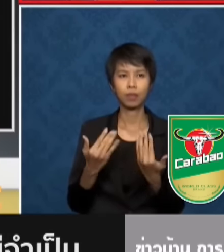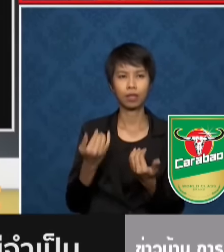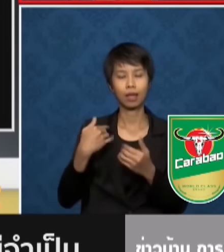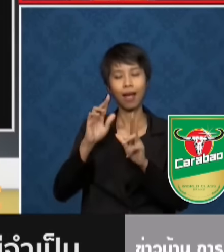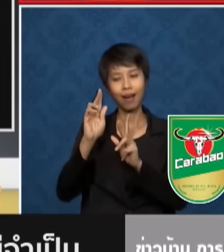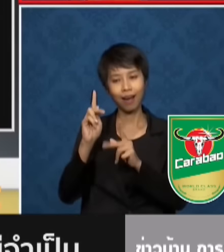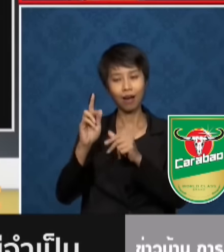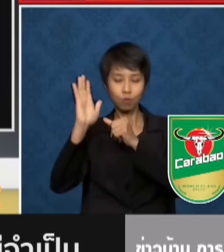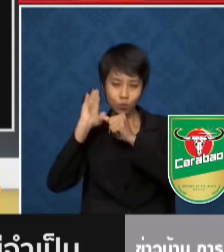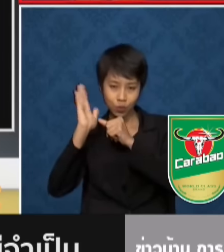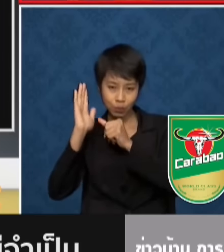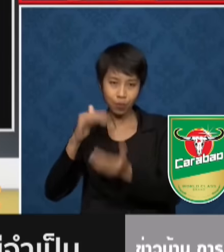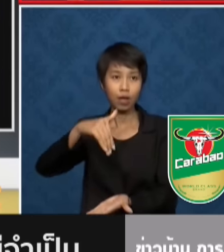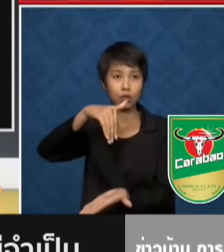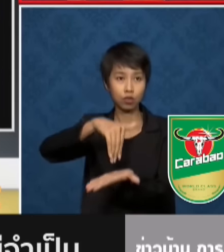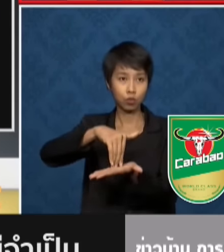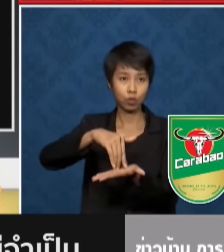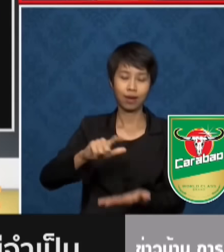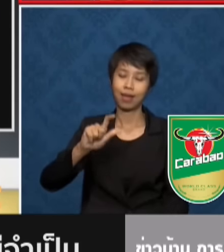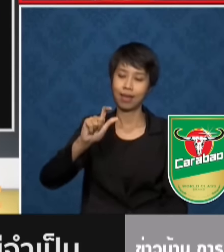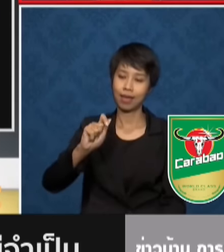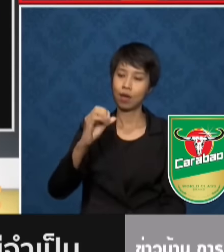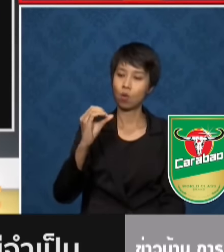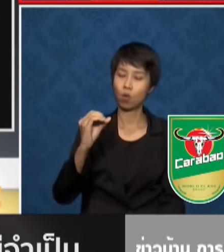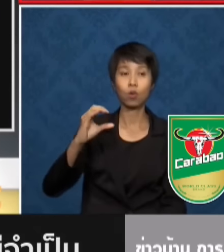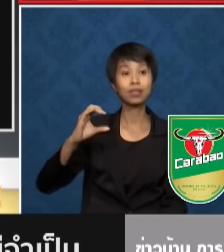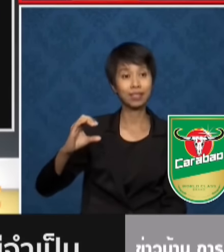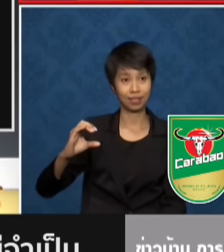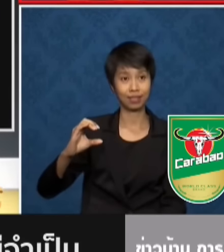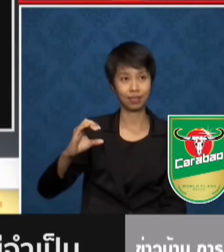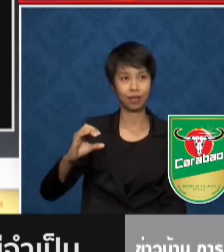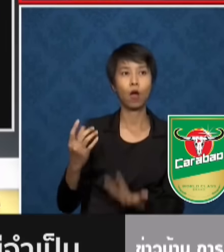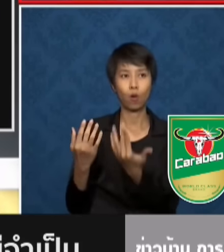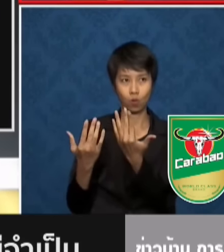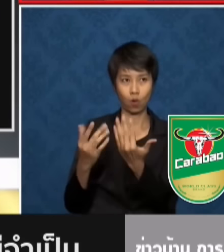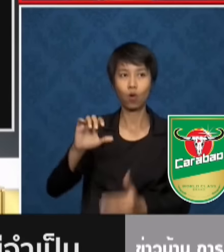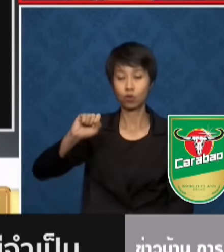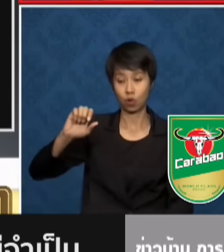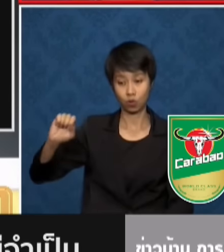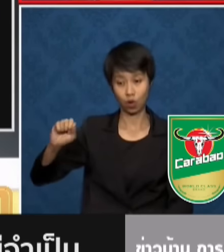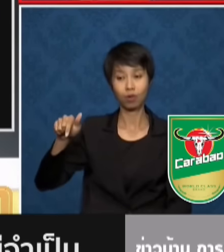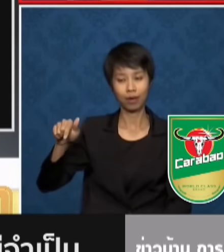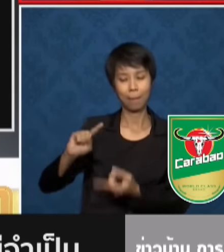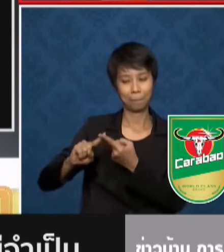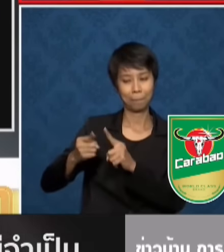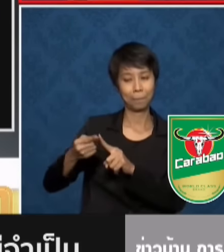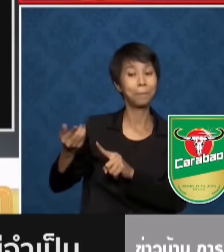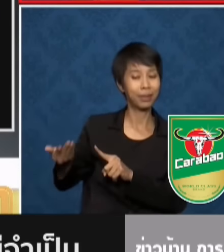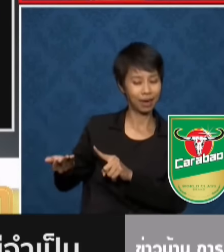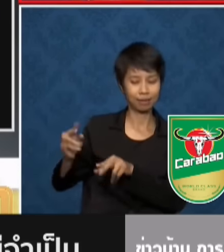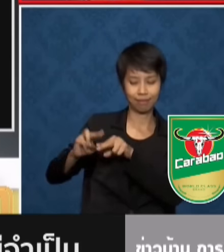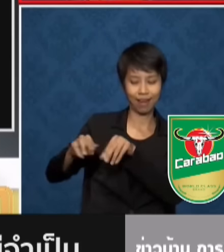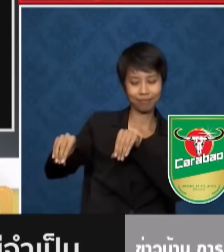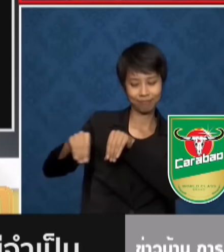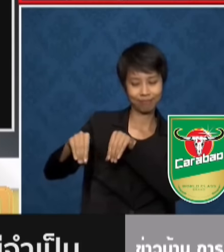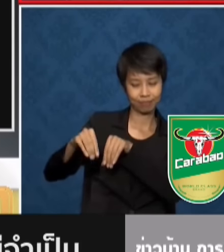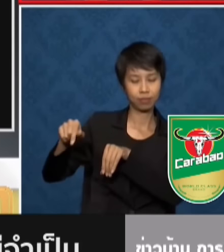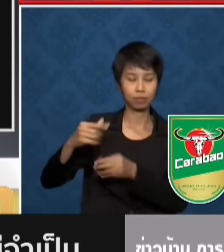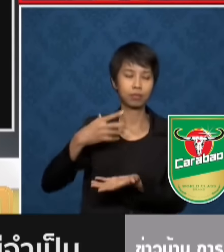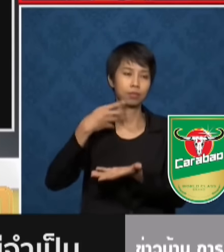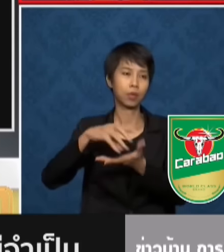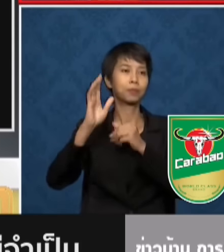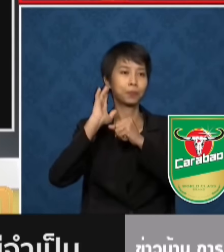แล้วก็ตั้งคำถามไปว่านโยบายที่เกี่ยวกับ DE มีอยู่10อย่างซึ่งใช้สอบตกนะเพราะ3ใน10เนี่ยเป็นเรื่องที่ไม่ได้ลงมือทำอะไรเลย